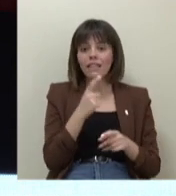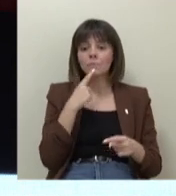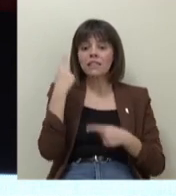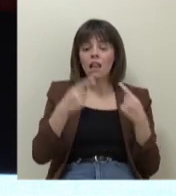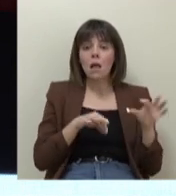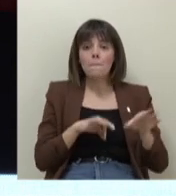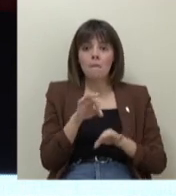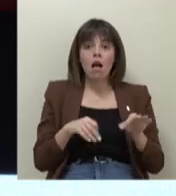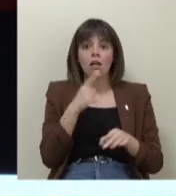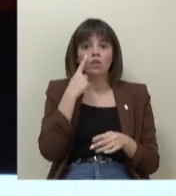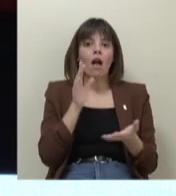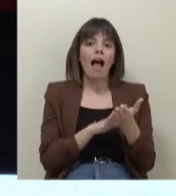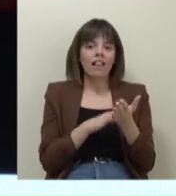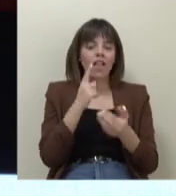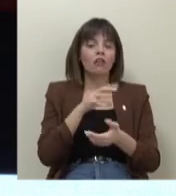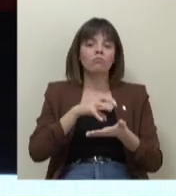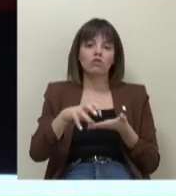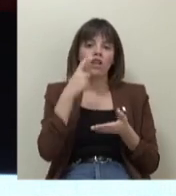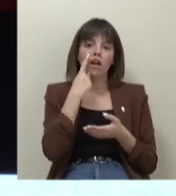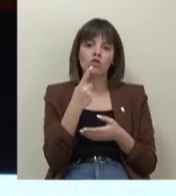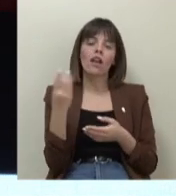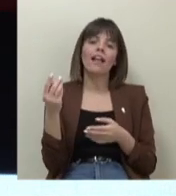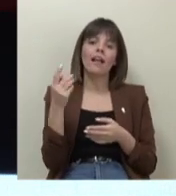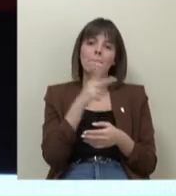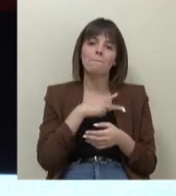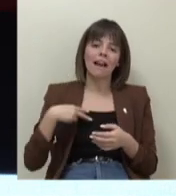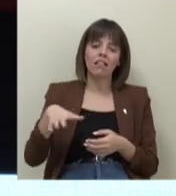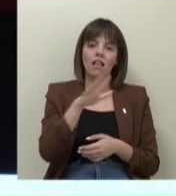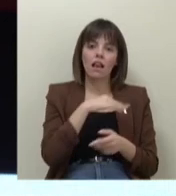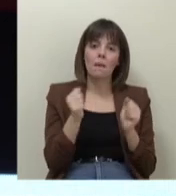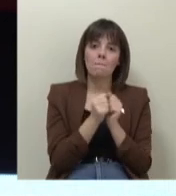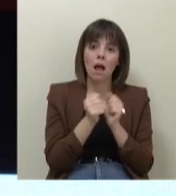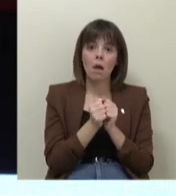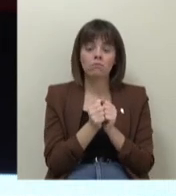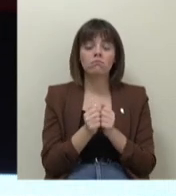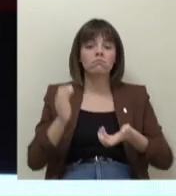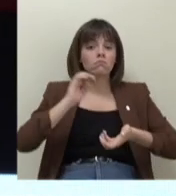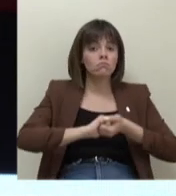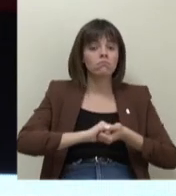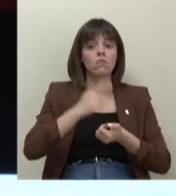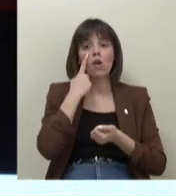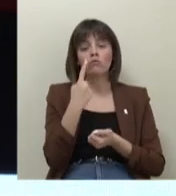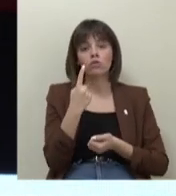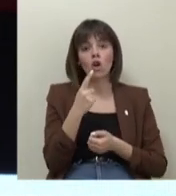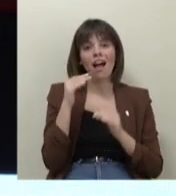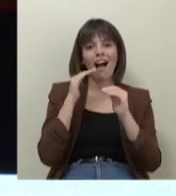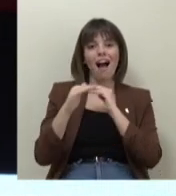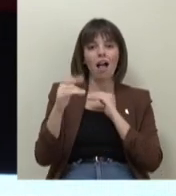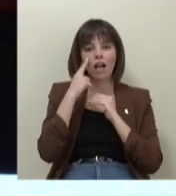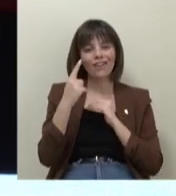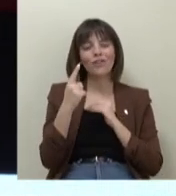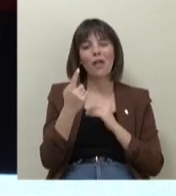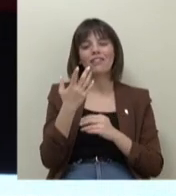yıllık planlarla, elindeki bütçeyle, yerel yönetimlerle kol kola, el ele, halka